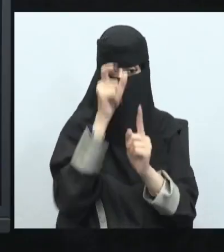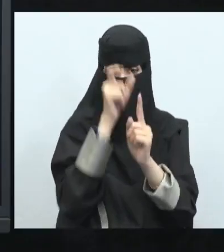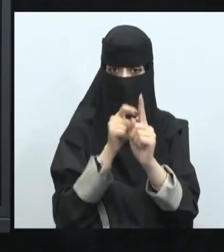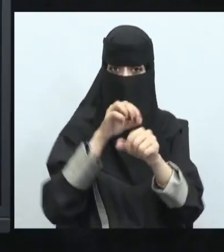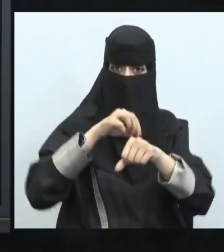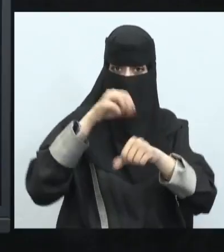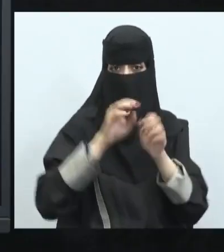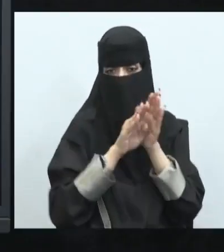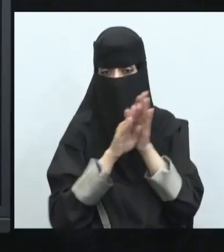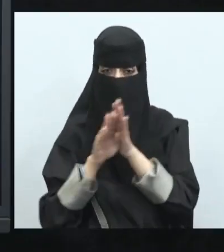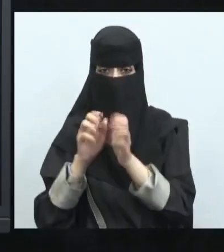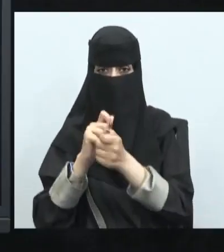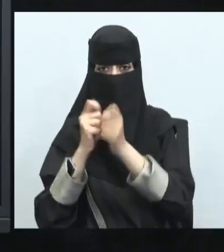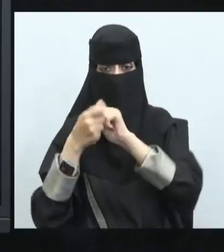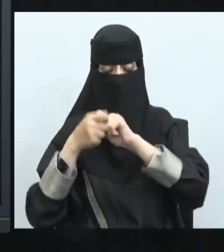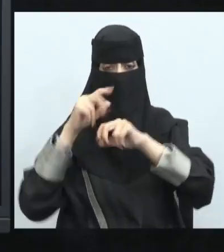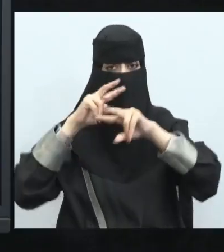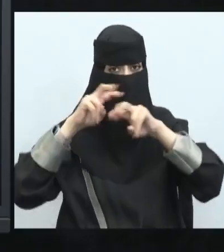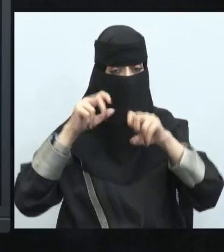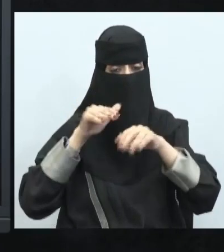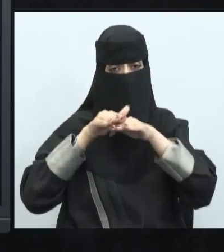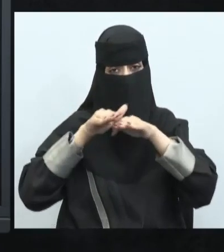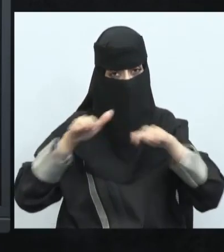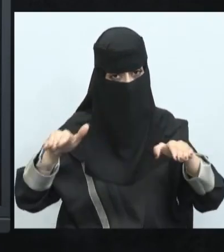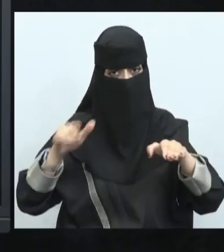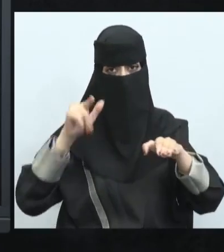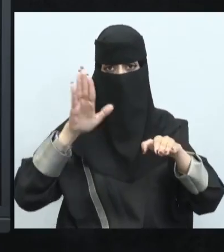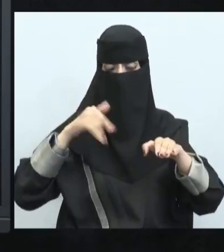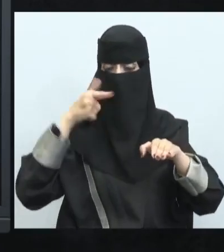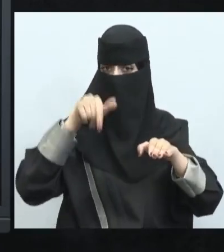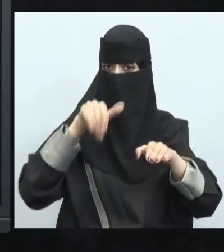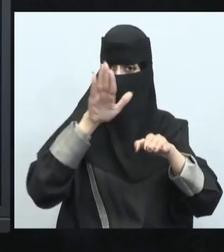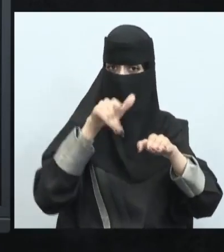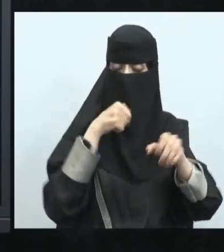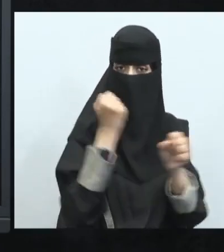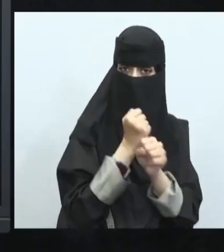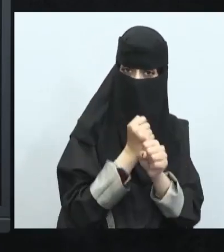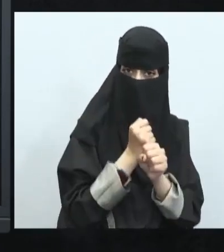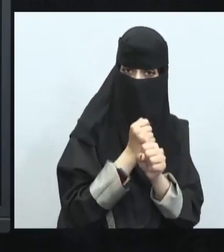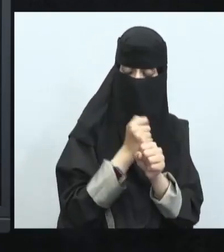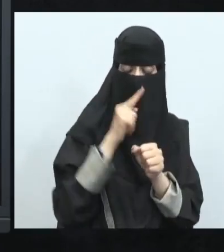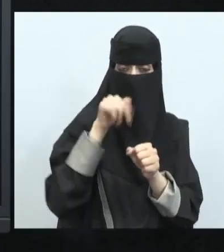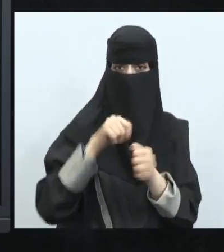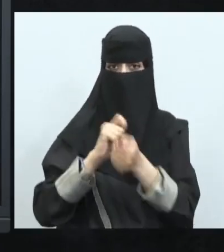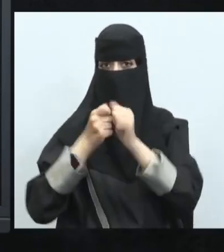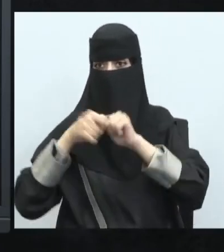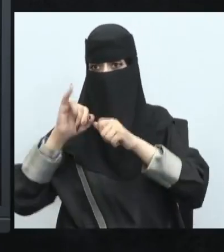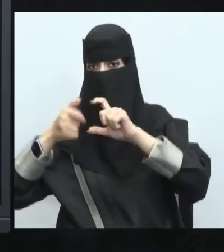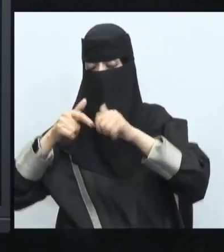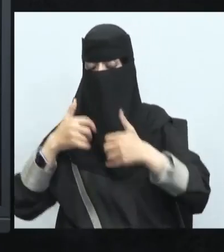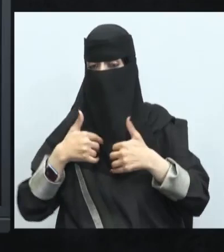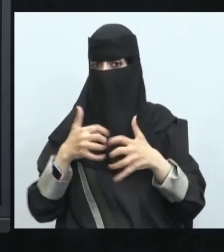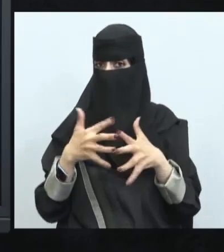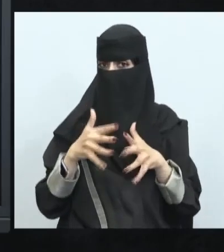يقاوم التغيير اذا يبحث عن استقرار مثلا لديه منصب اذا حينما يحدث تغيير في المنظمه قد يشعر انه